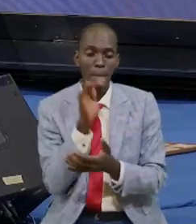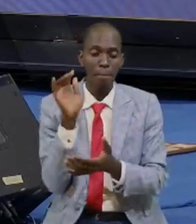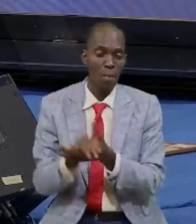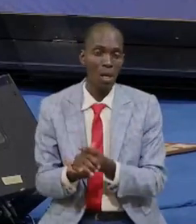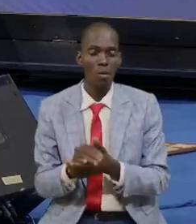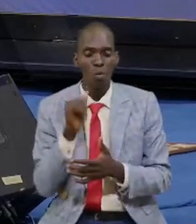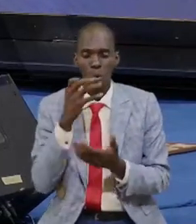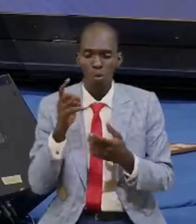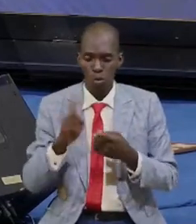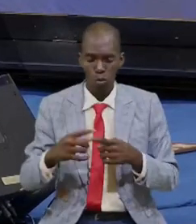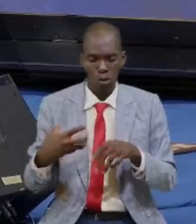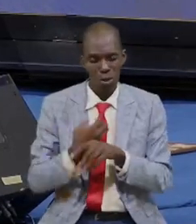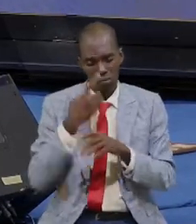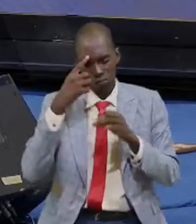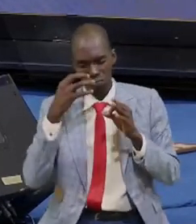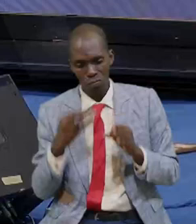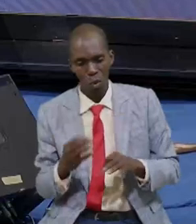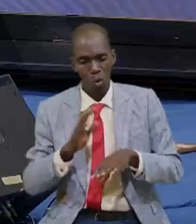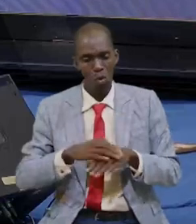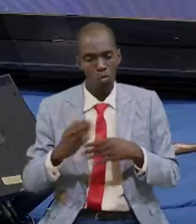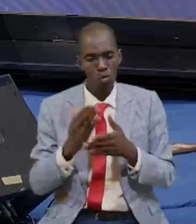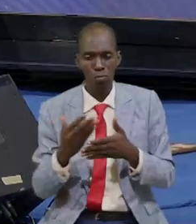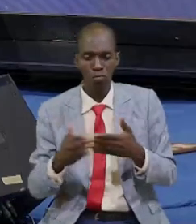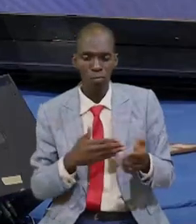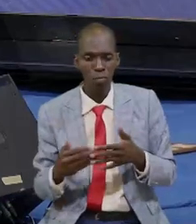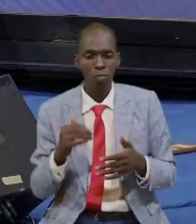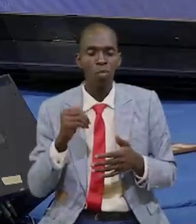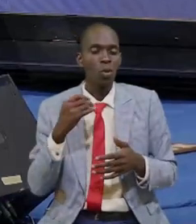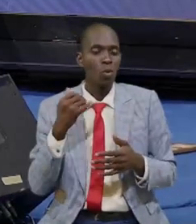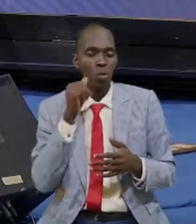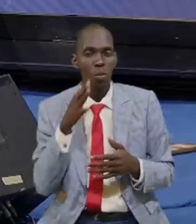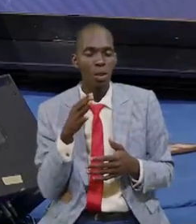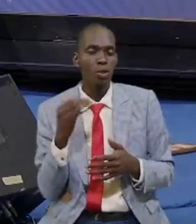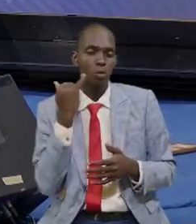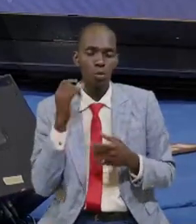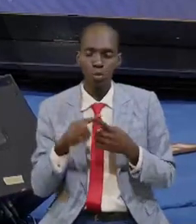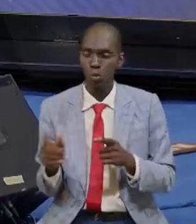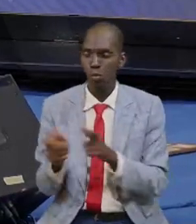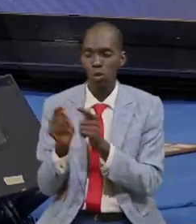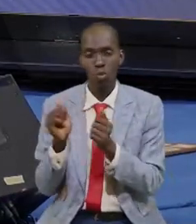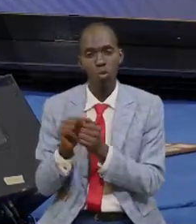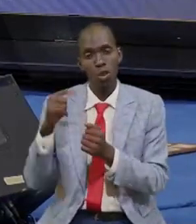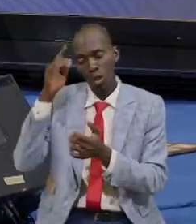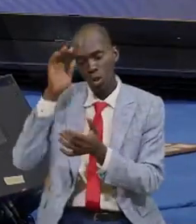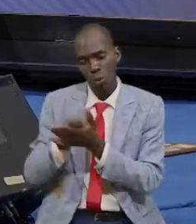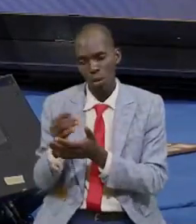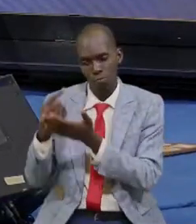une décision. Au lieu de prendre la décision avec son mari, elle est allée à l'ancien